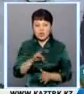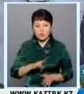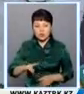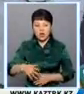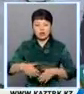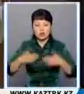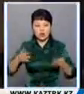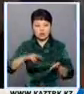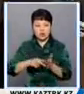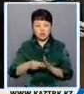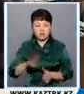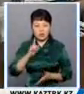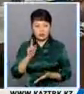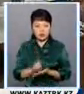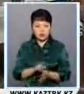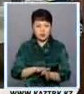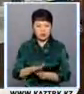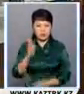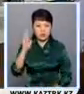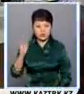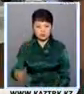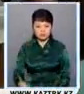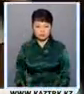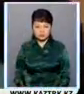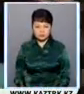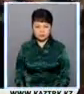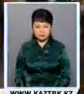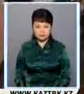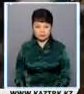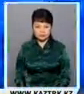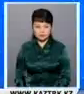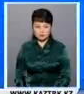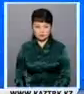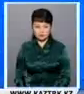өткізуді жоспарлап отыр. Дәуренбек Әбдібек, Ермек Мұхамедияров, Қазақстан ұлттық арнасы, Қостанай.